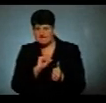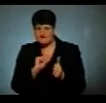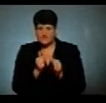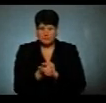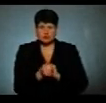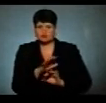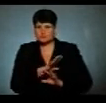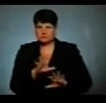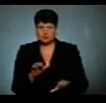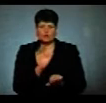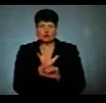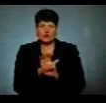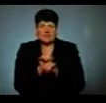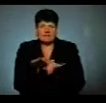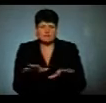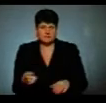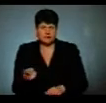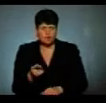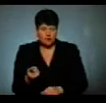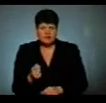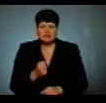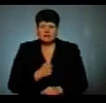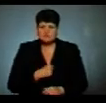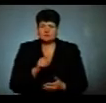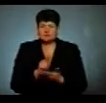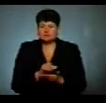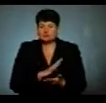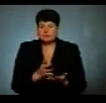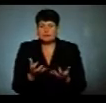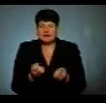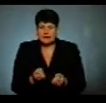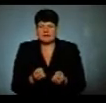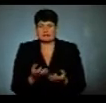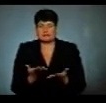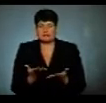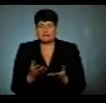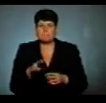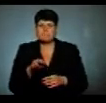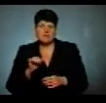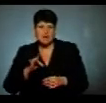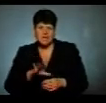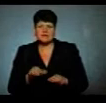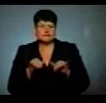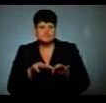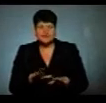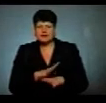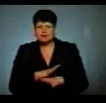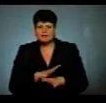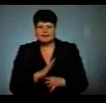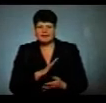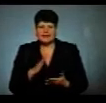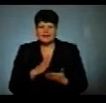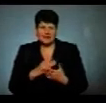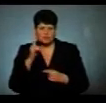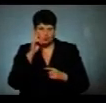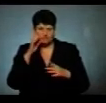поширення коронавірусу в місті Тернополі. На жаль, ми змушені були прийняти міри, які є не зовсім популярні, які дуже обмежують і тернополян,